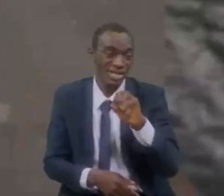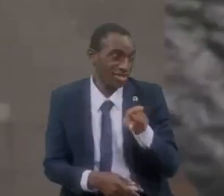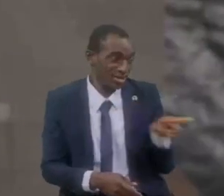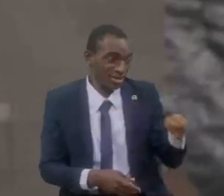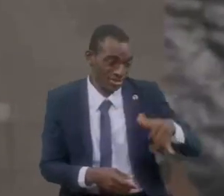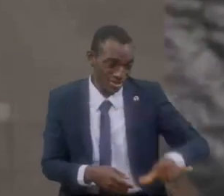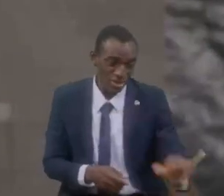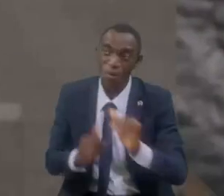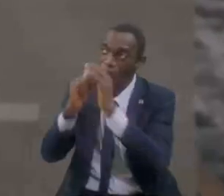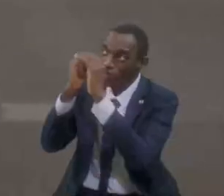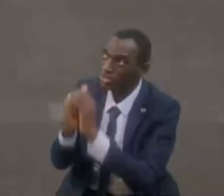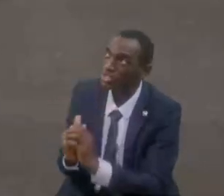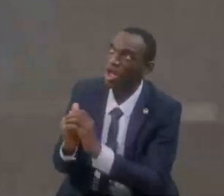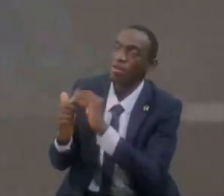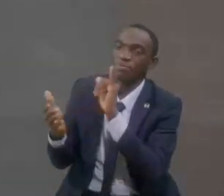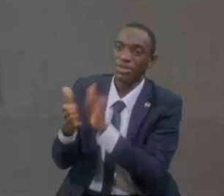ils sacrifiaient l'encens